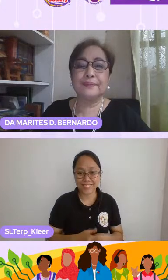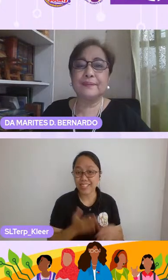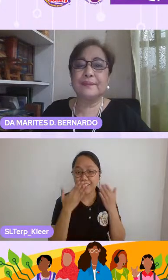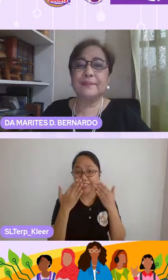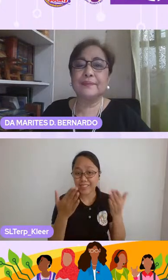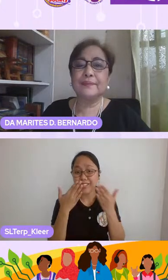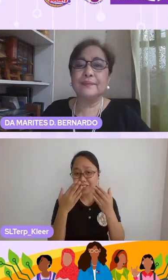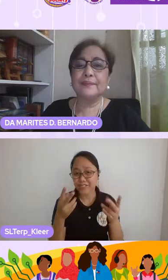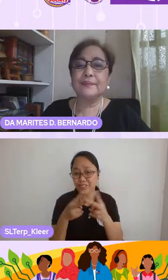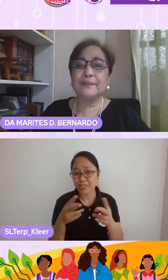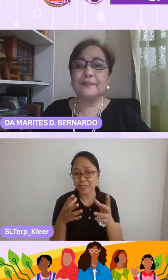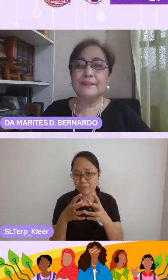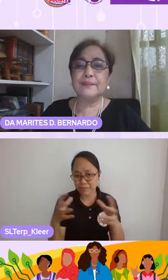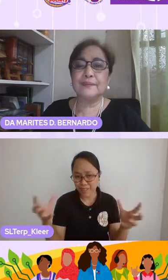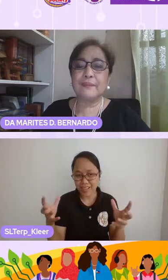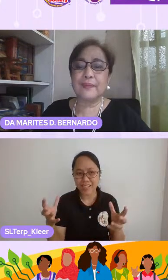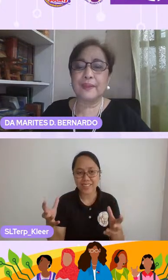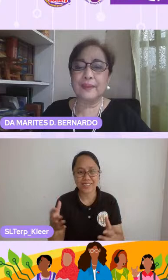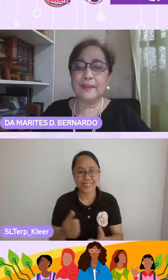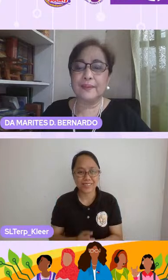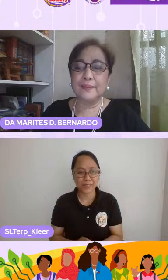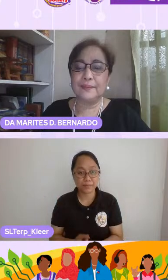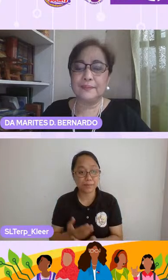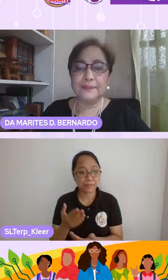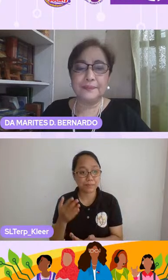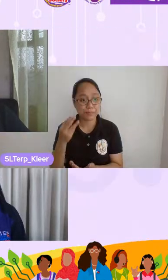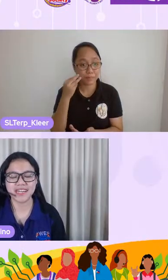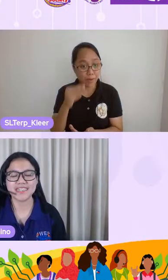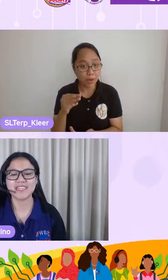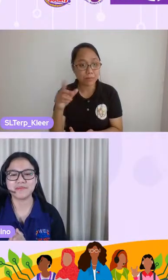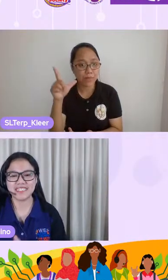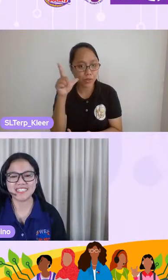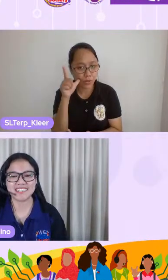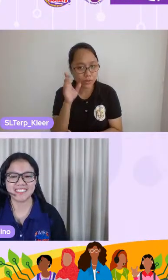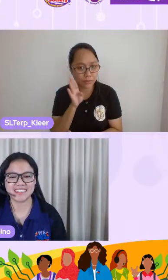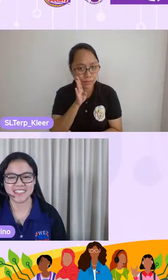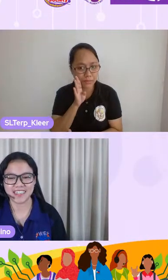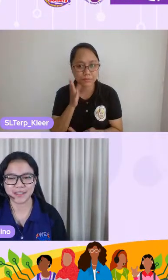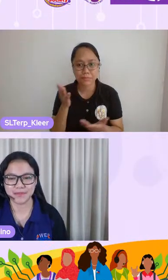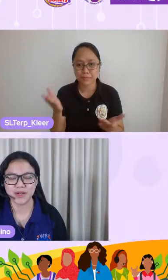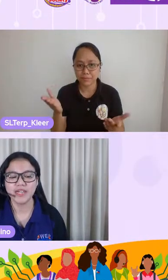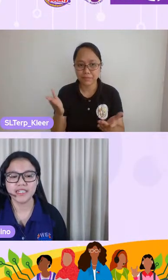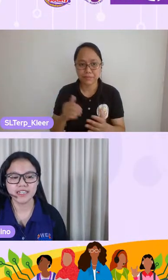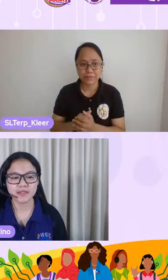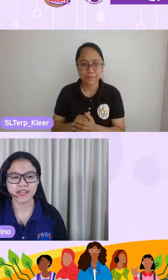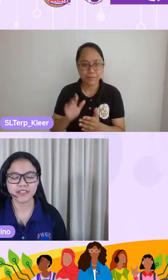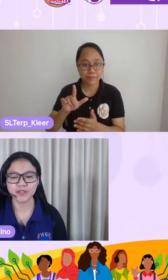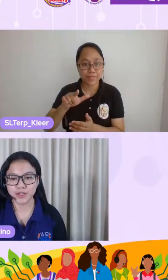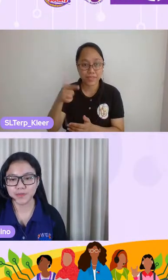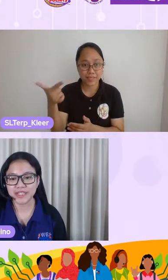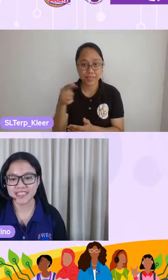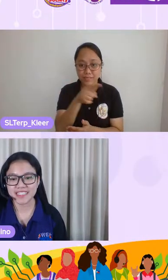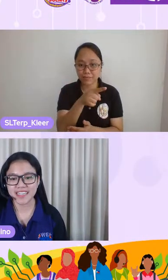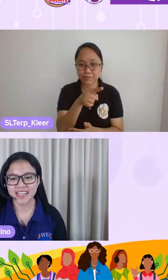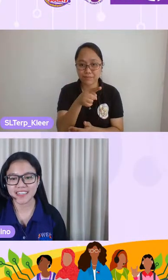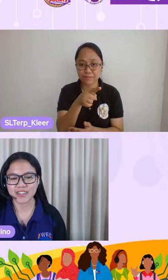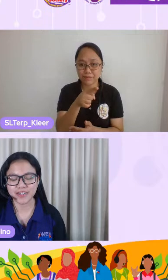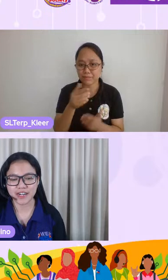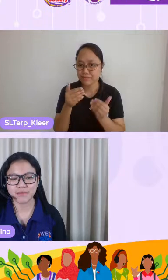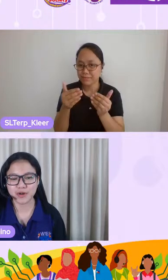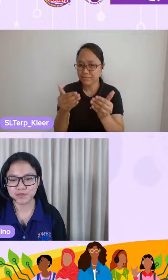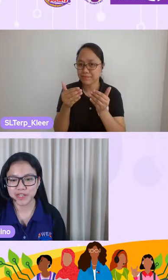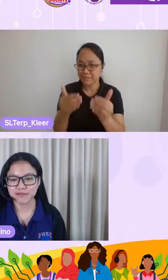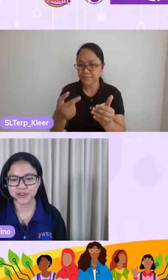very much, Asek Lenny, and happy National Women's Month po sa inyong mga kasama din sa DTI po. Let's tuloy po natin ang